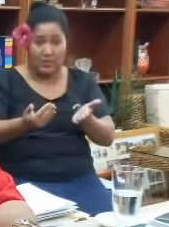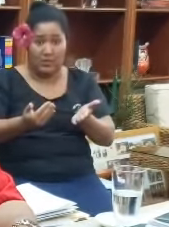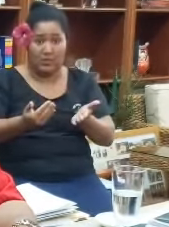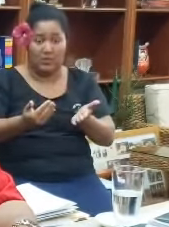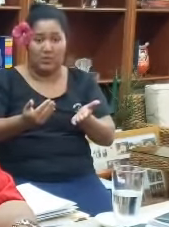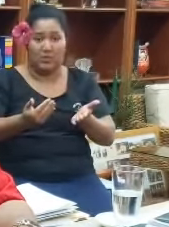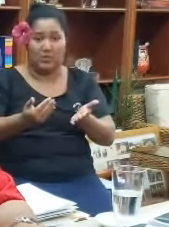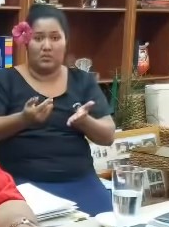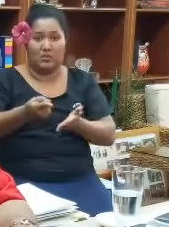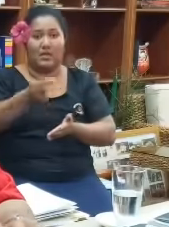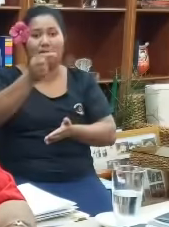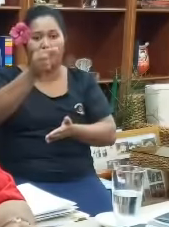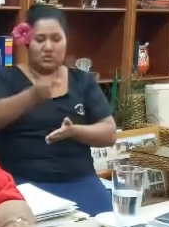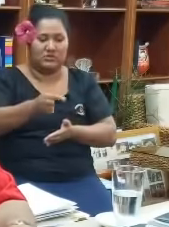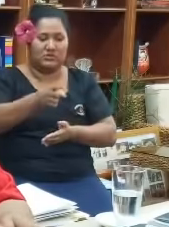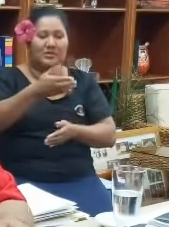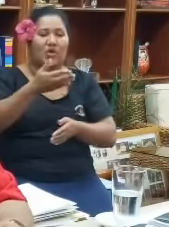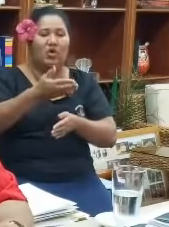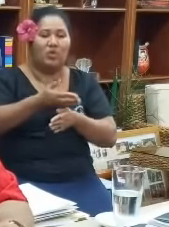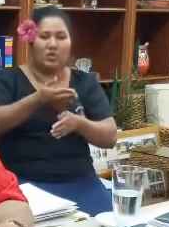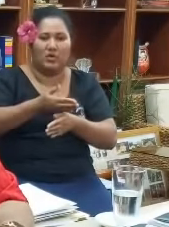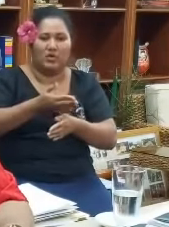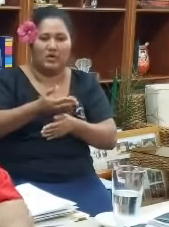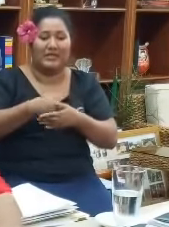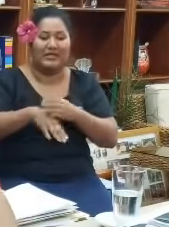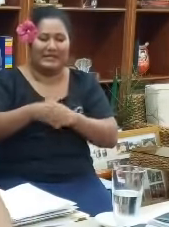On est en train de s'en allouer, tu tonnes le malo.